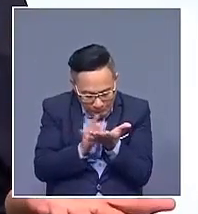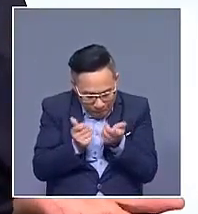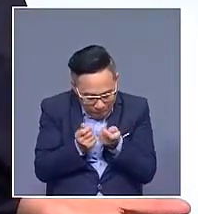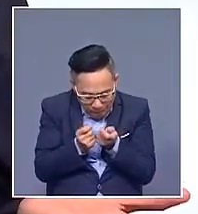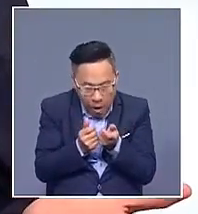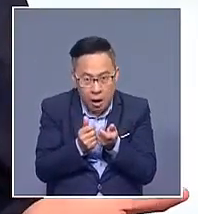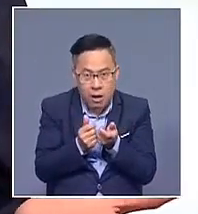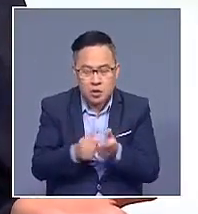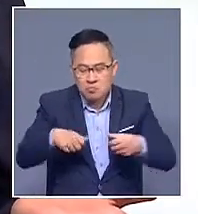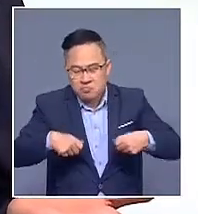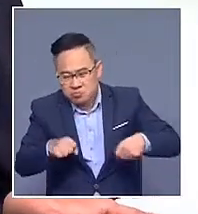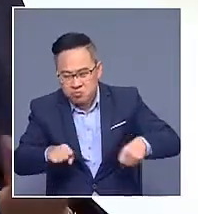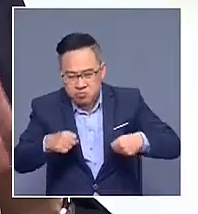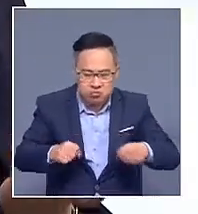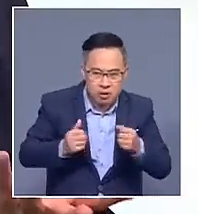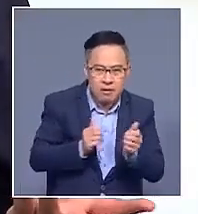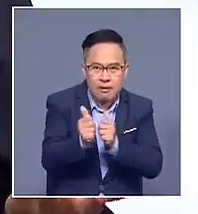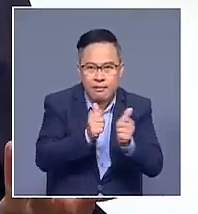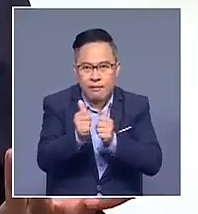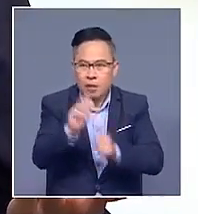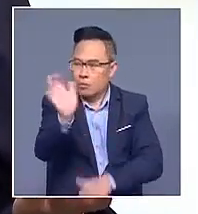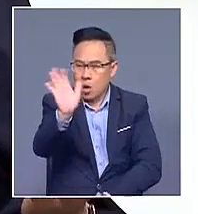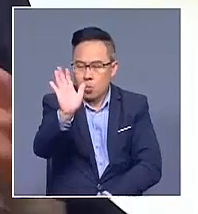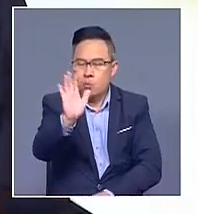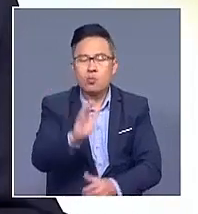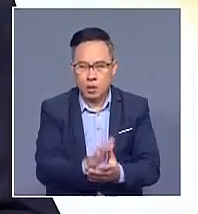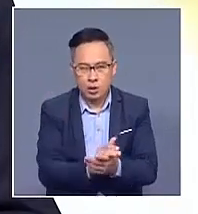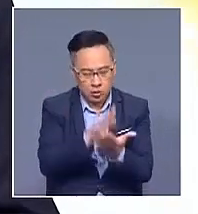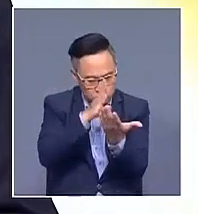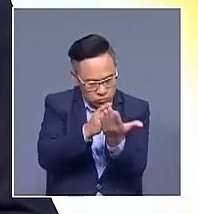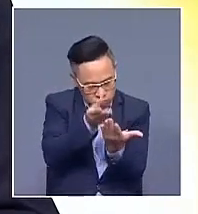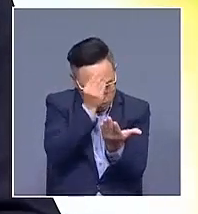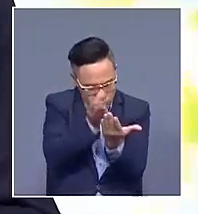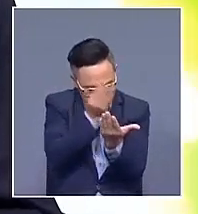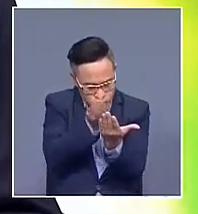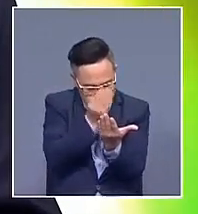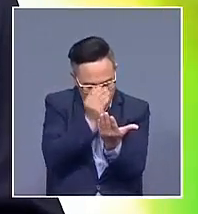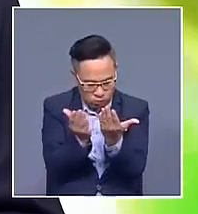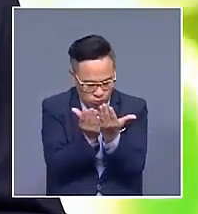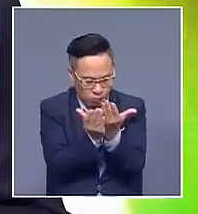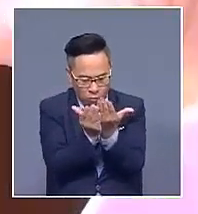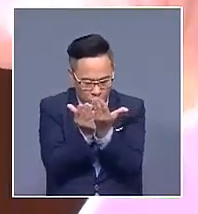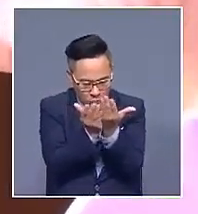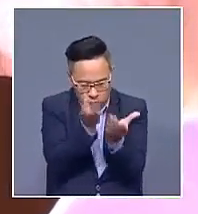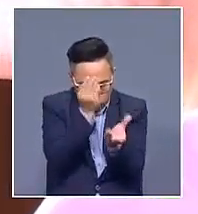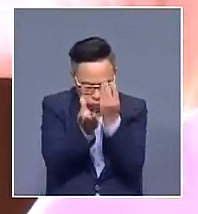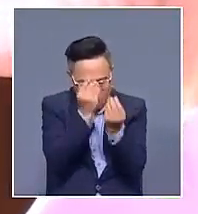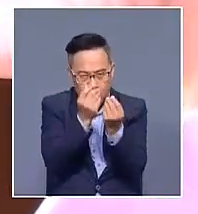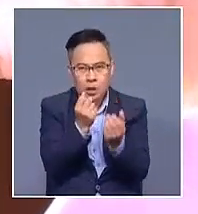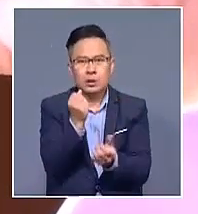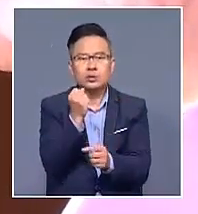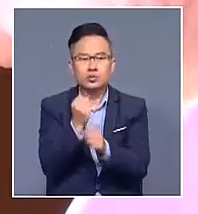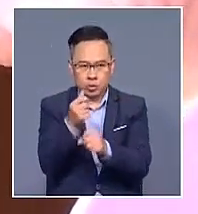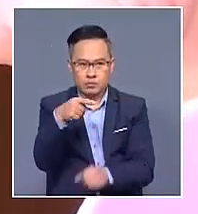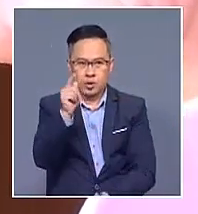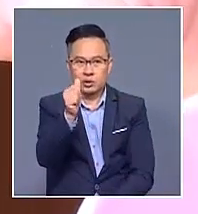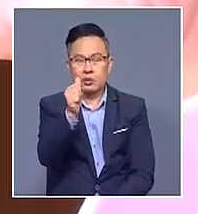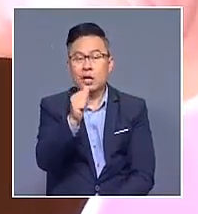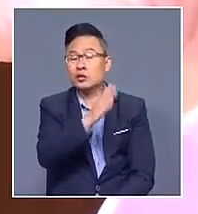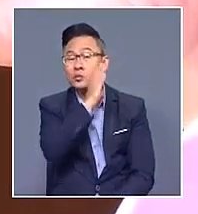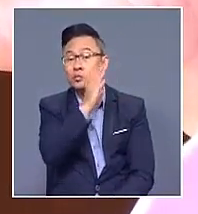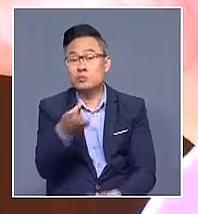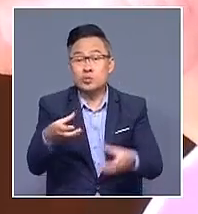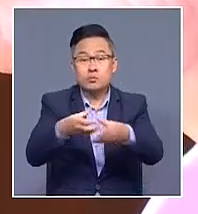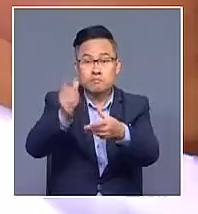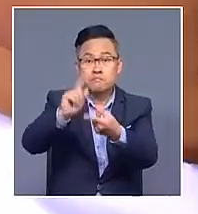วอดไปแว้นไปสกอยไปอะไรเราก็มาตั้งใจเรียนนะคะพี่แนนว่าจะดีมากนะถ้าเกิดเราหากลุ่มเพื่อนเรียน